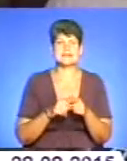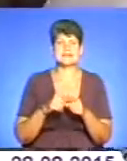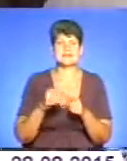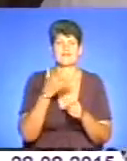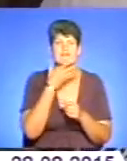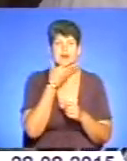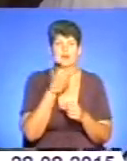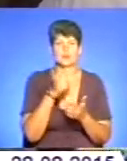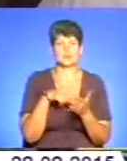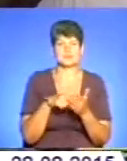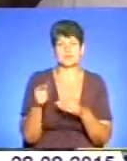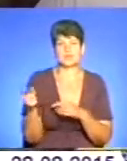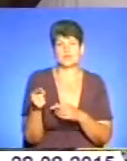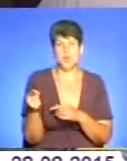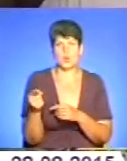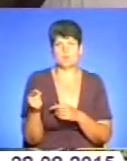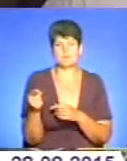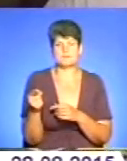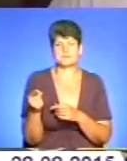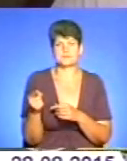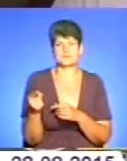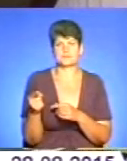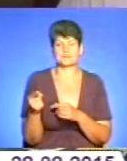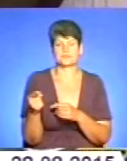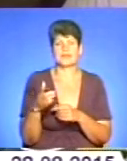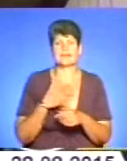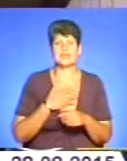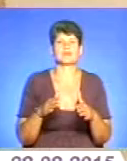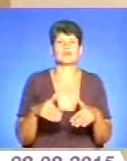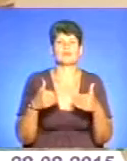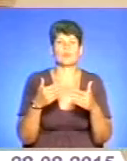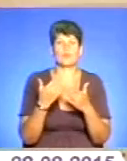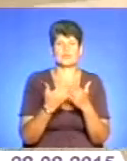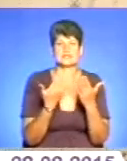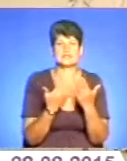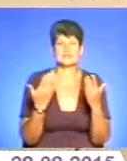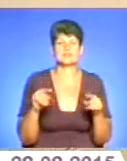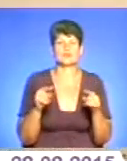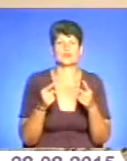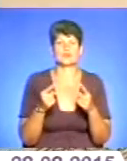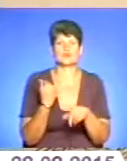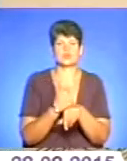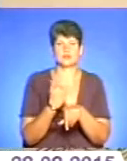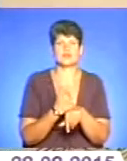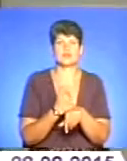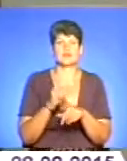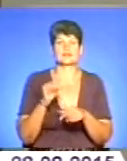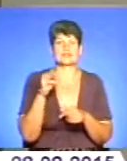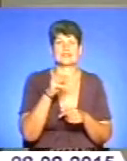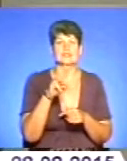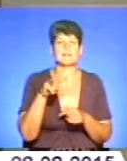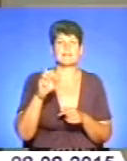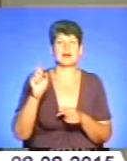файного міста Тернополя. От, наші працівники намагалися зібрати сам більш такі унікальні